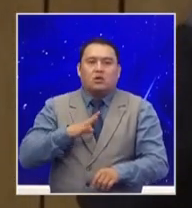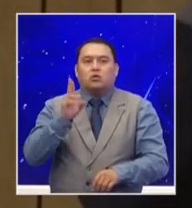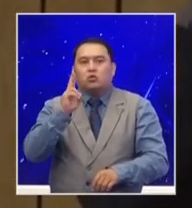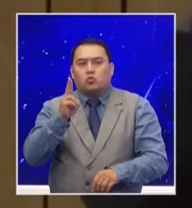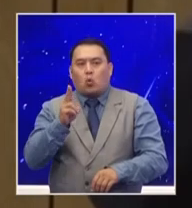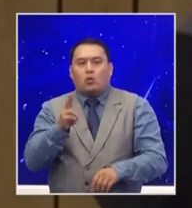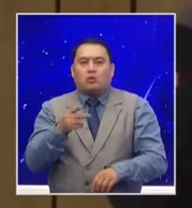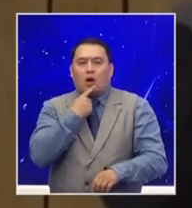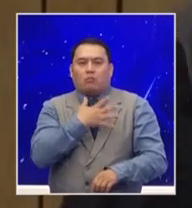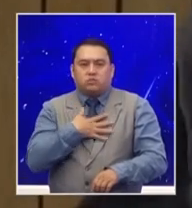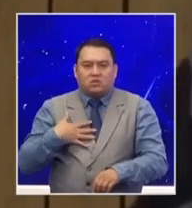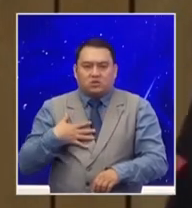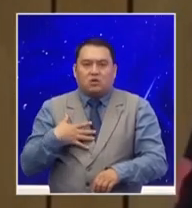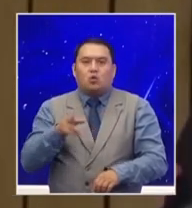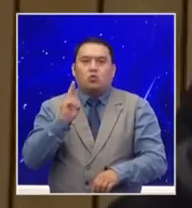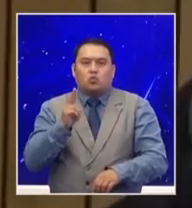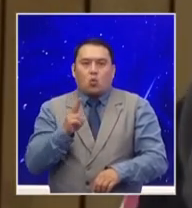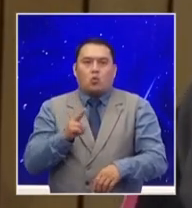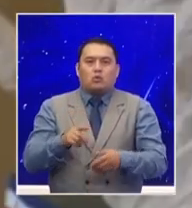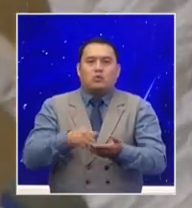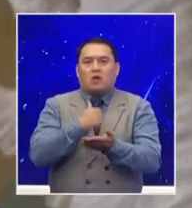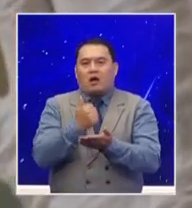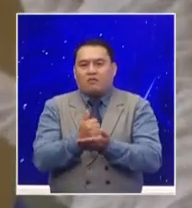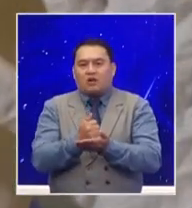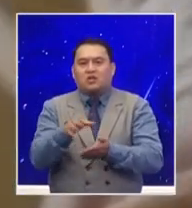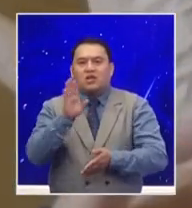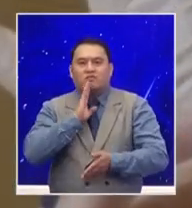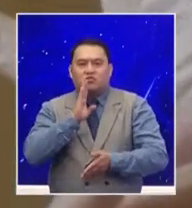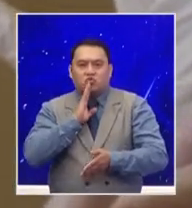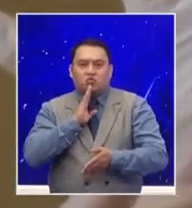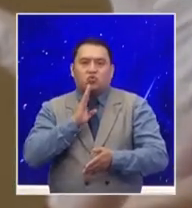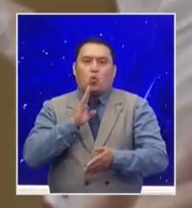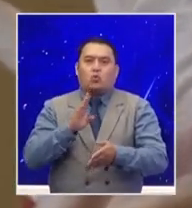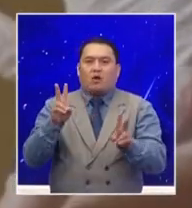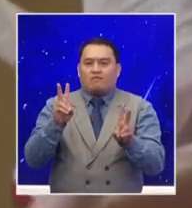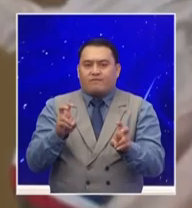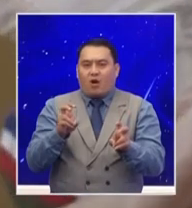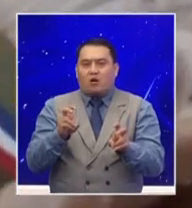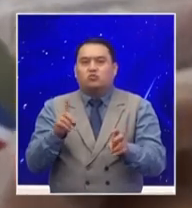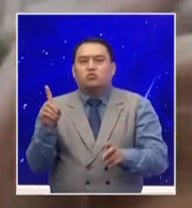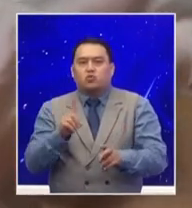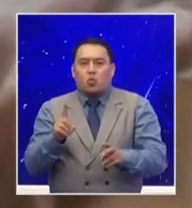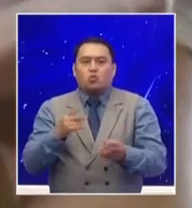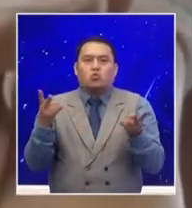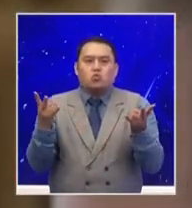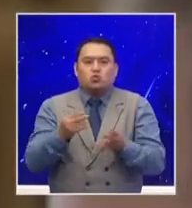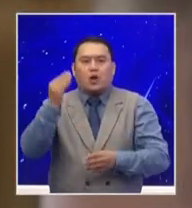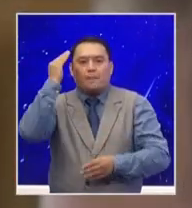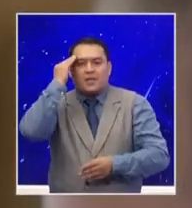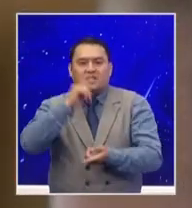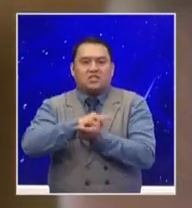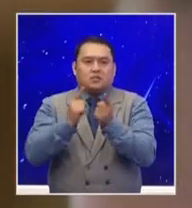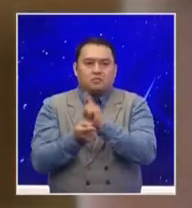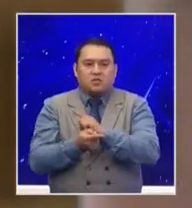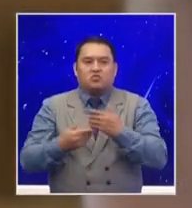кто уже пострадал от насилия. Глава Ассоциации «Вперед, девчонки» Ивет Палатина отмечает, что это вынужденная мера в